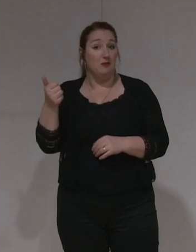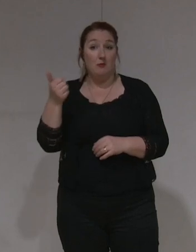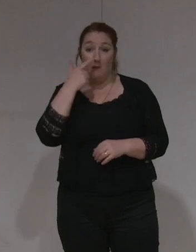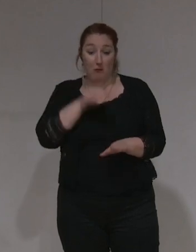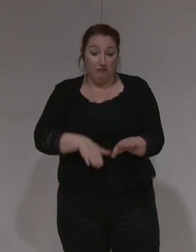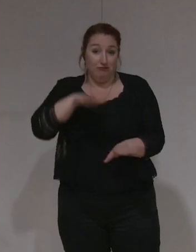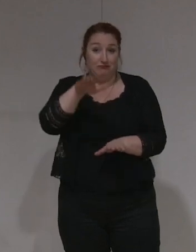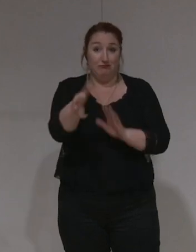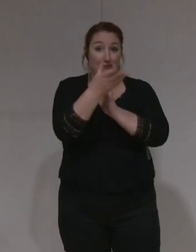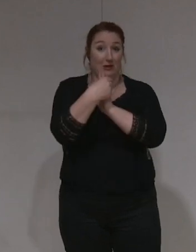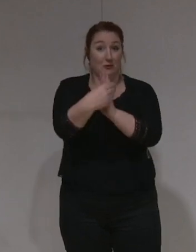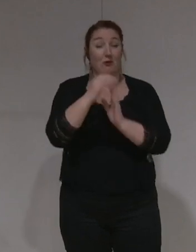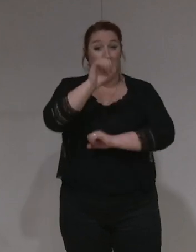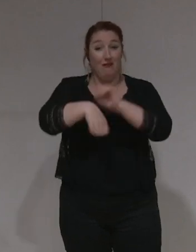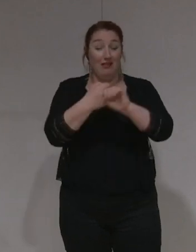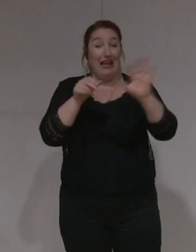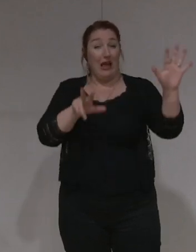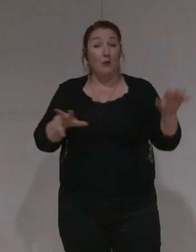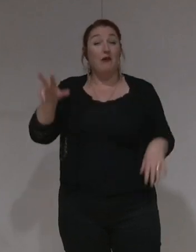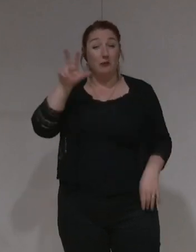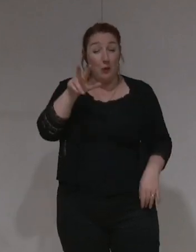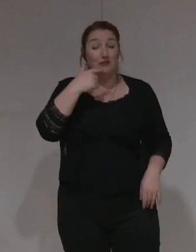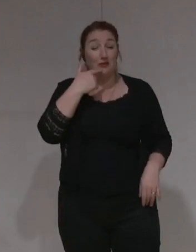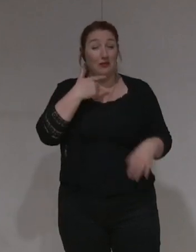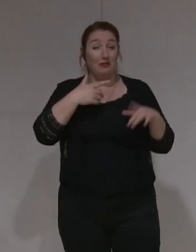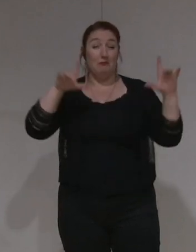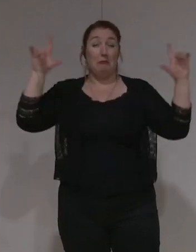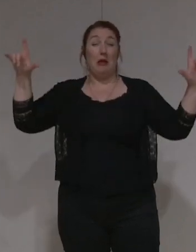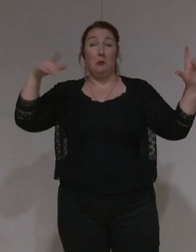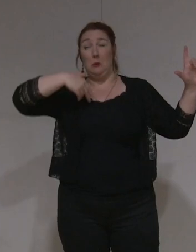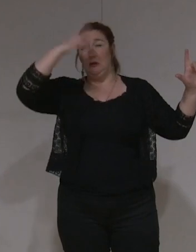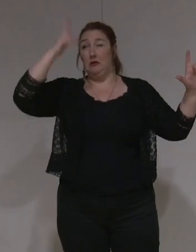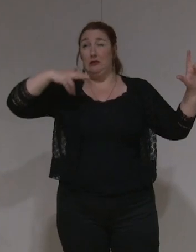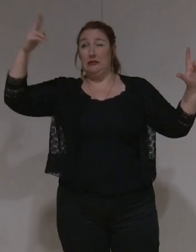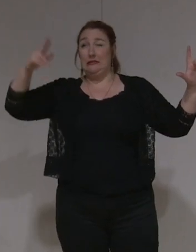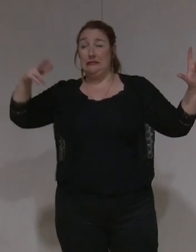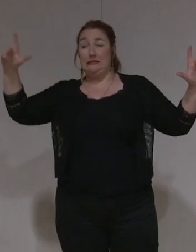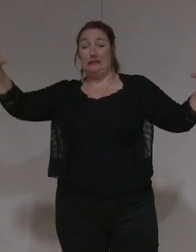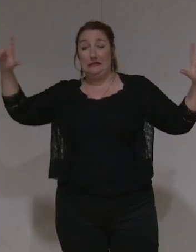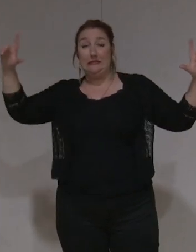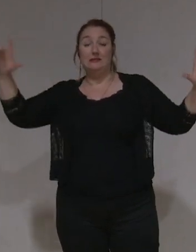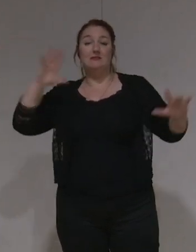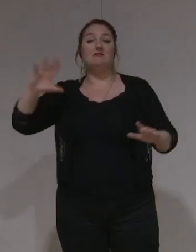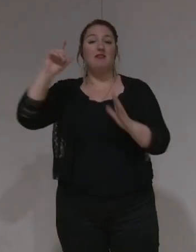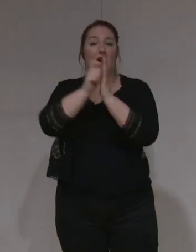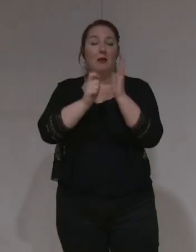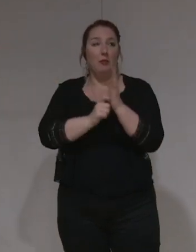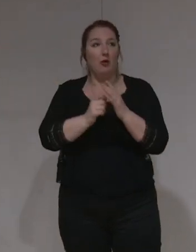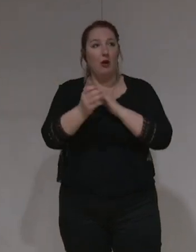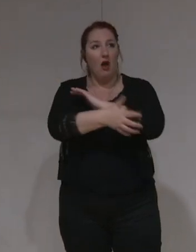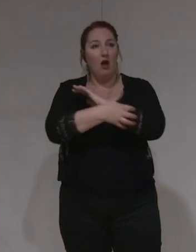1983 et ces premières grandes peintures je dirais de l'époque arpova c'est à partir de